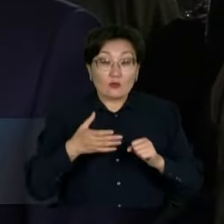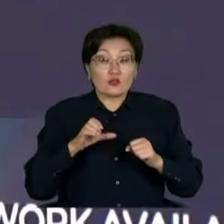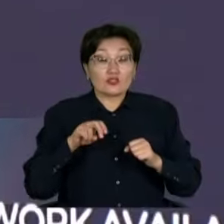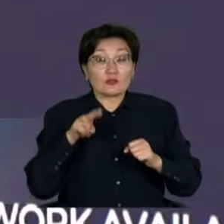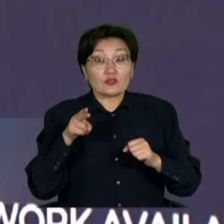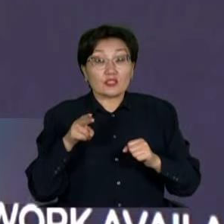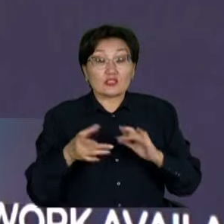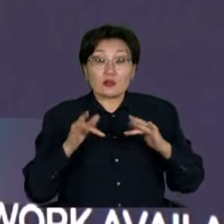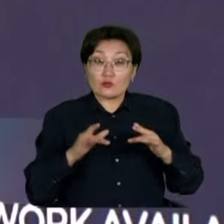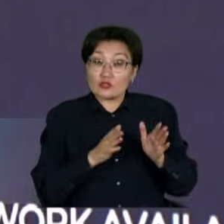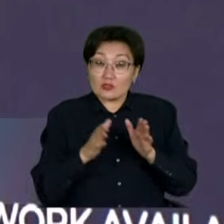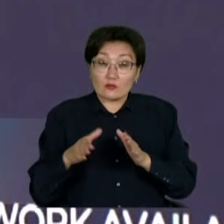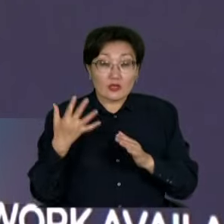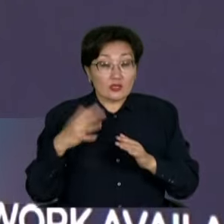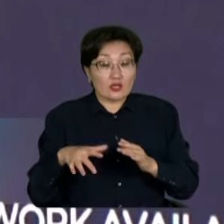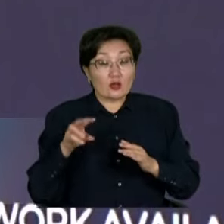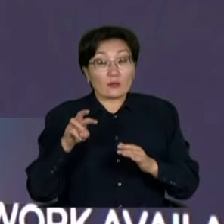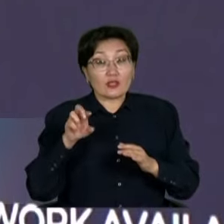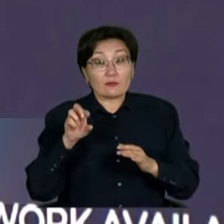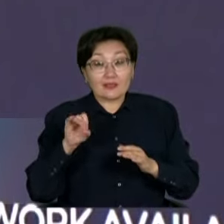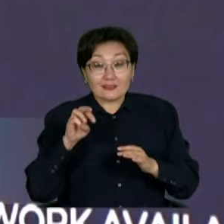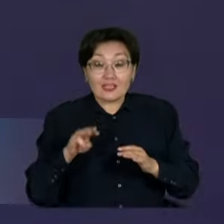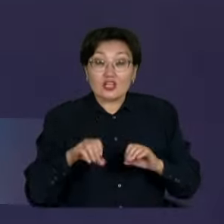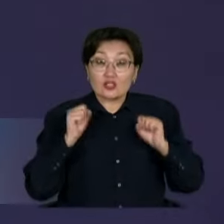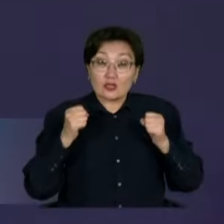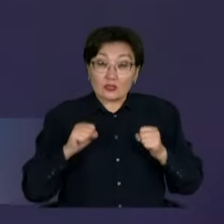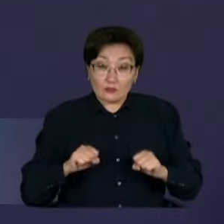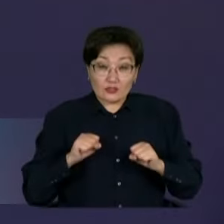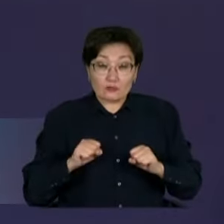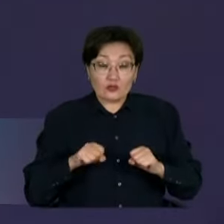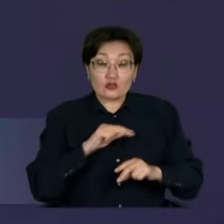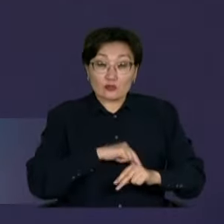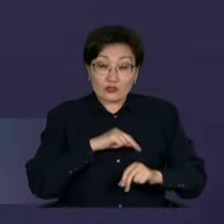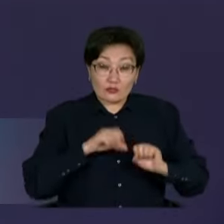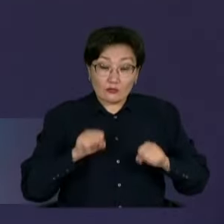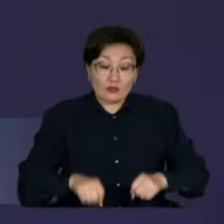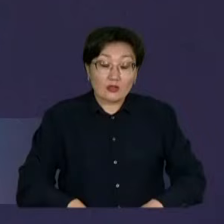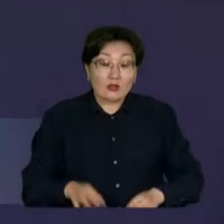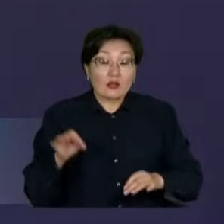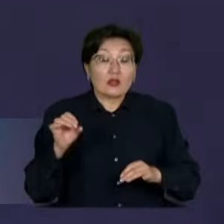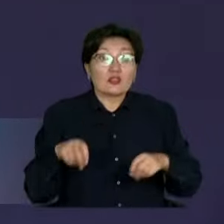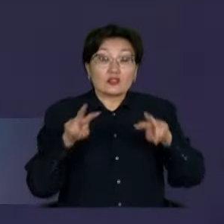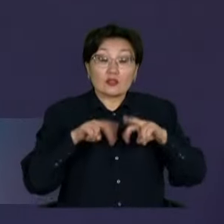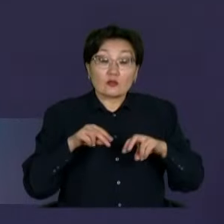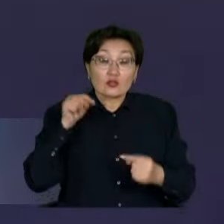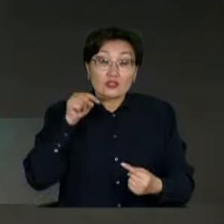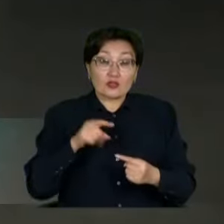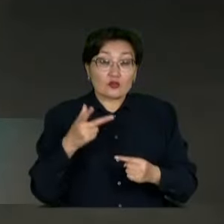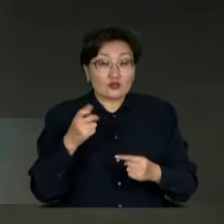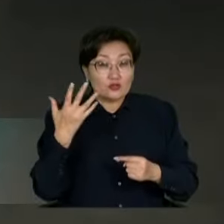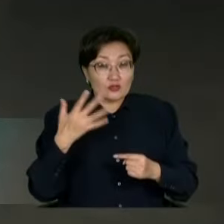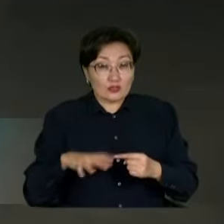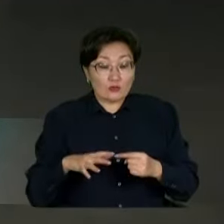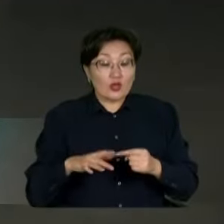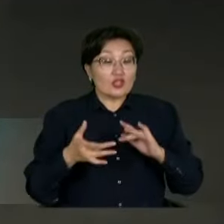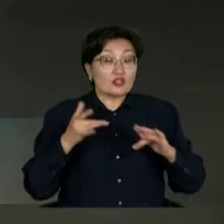жүйе кем дегенде 50 мегабит секунд жылдамдықпен жұмыс істейді. Бойынша 350 интернет запасы төмен